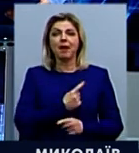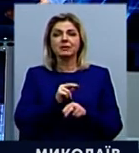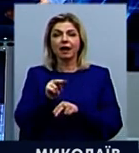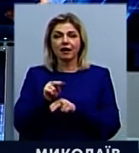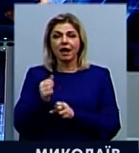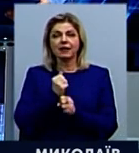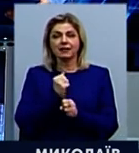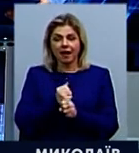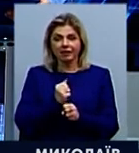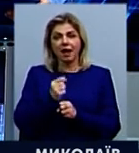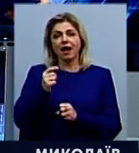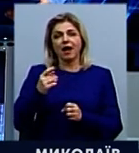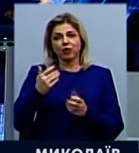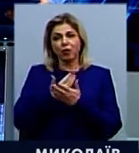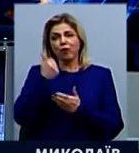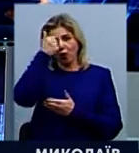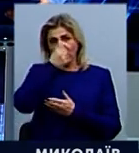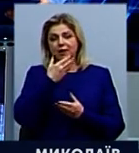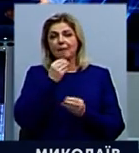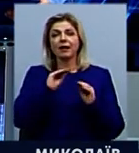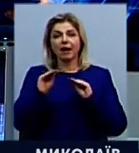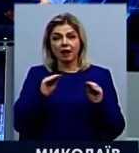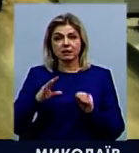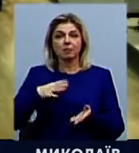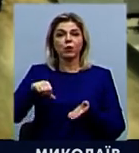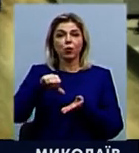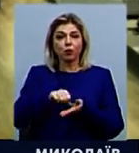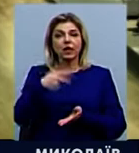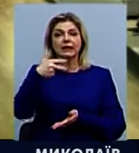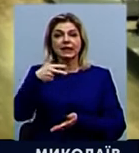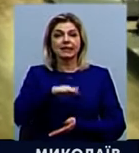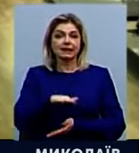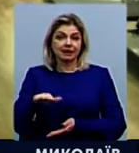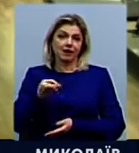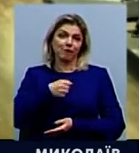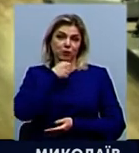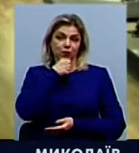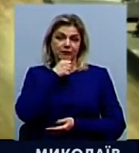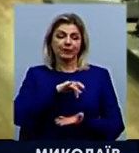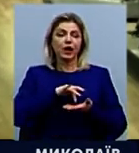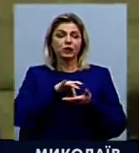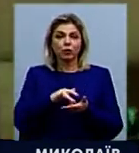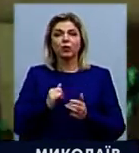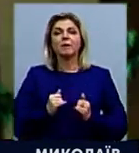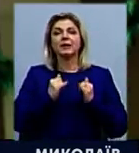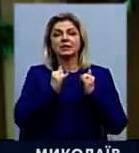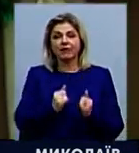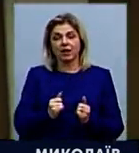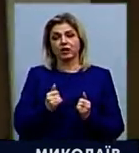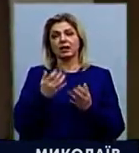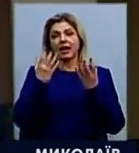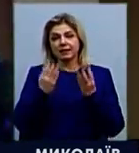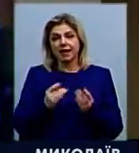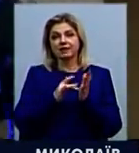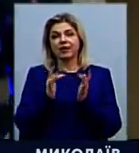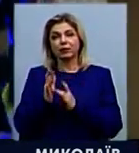прикраси «Павук». Участь взяли 30 дітей та дорослих. Екскурсія присвячена традиціям святкування Дня Святого Миколая, Нового року